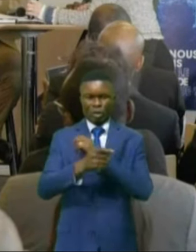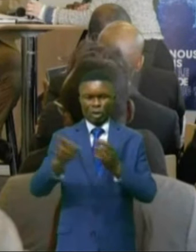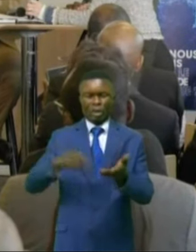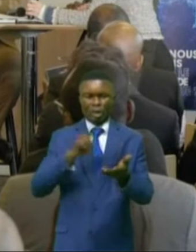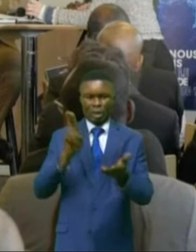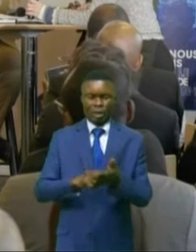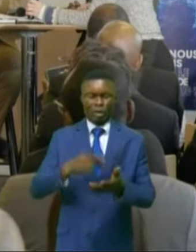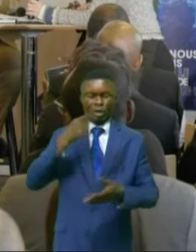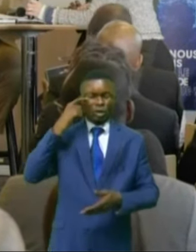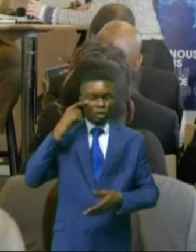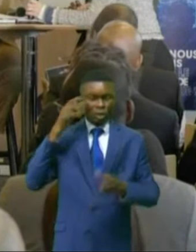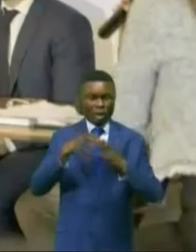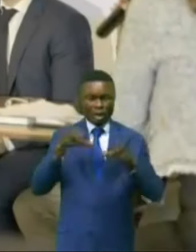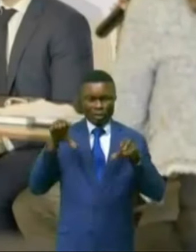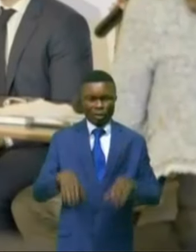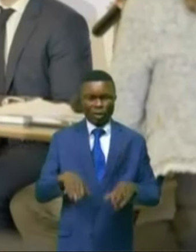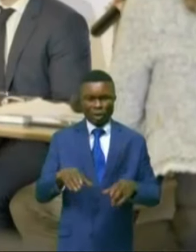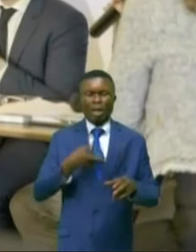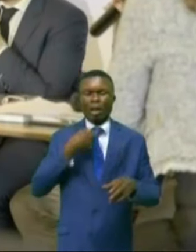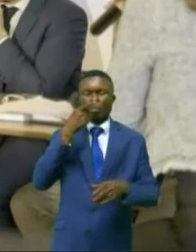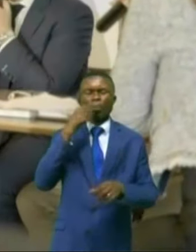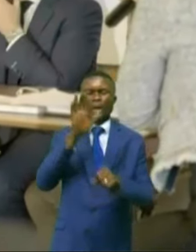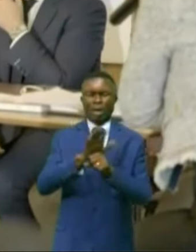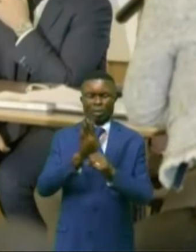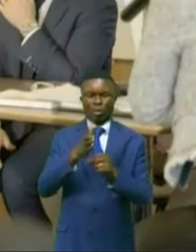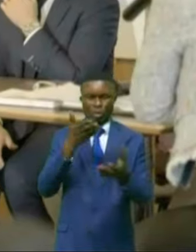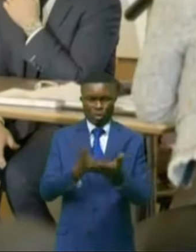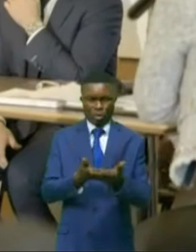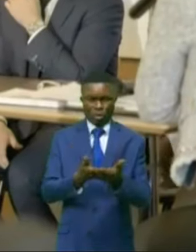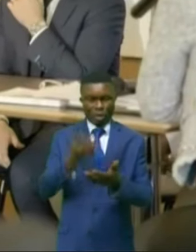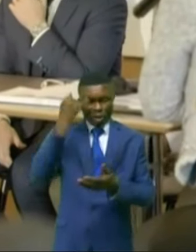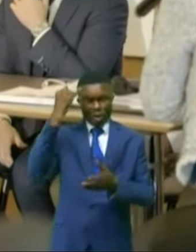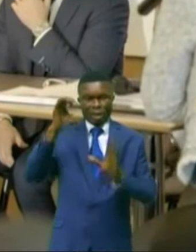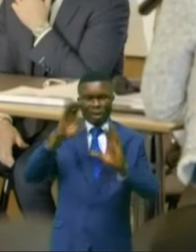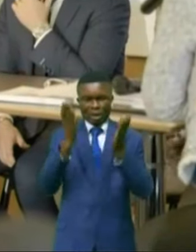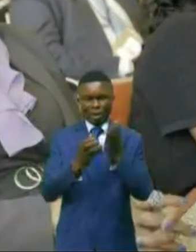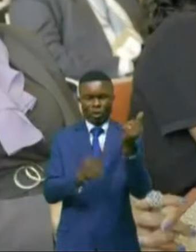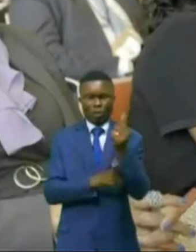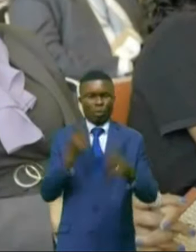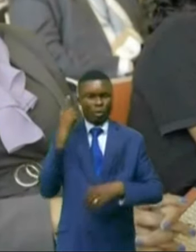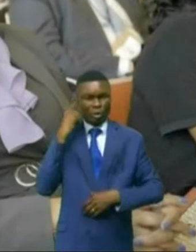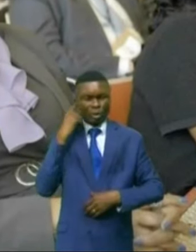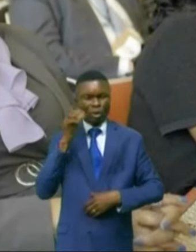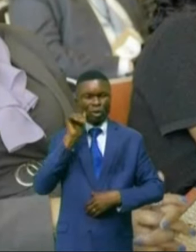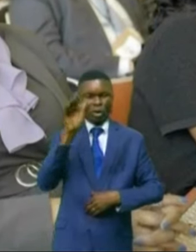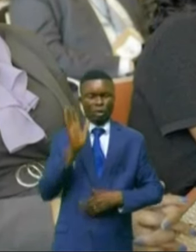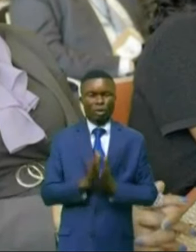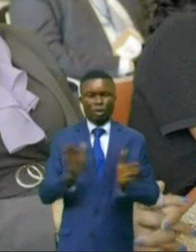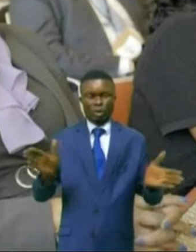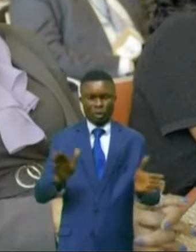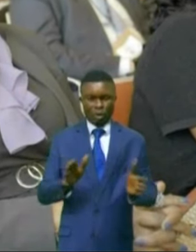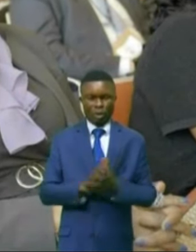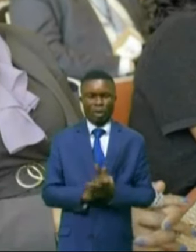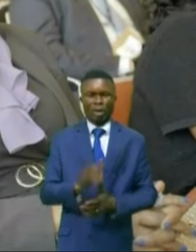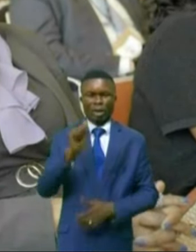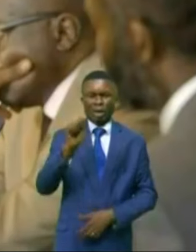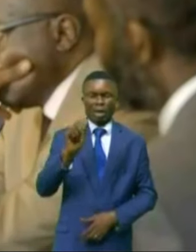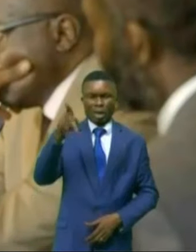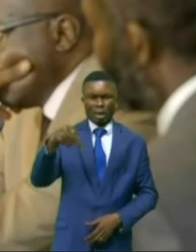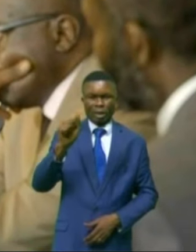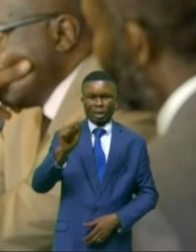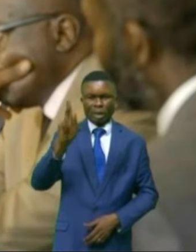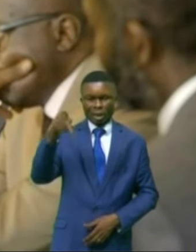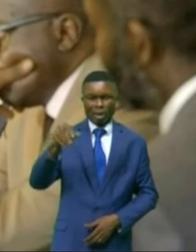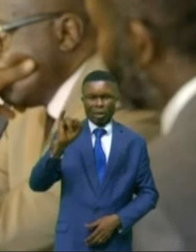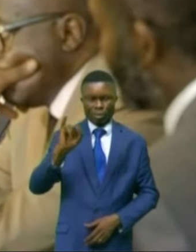chinois par la RDC a également été largement explicitée à l'attention de l'assistance au directeur général de l'agence de pilotage, de